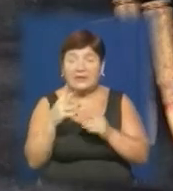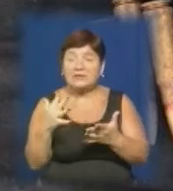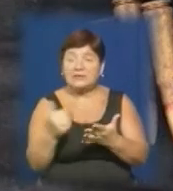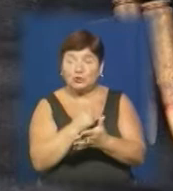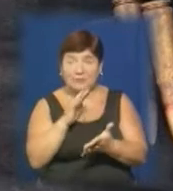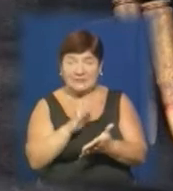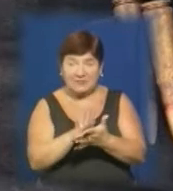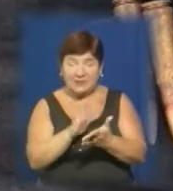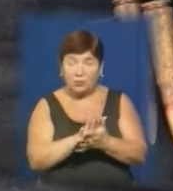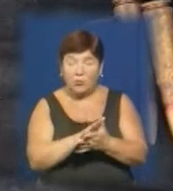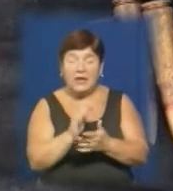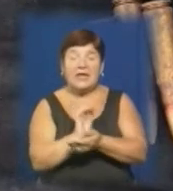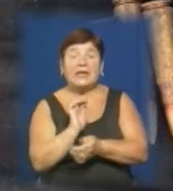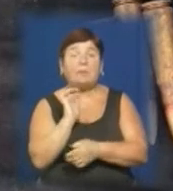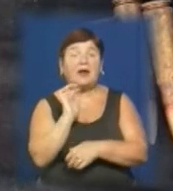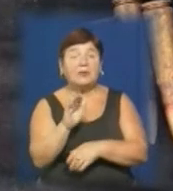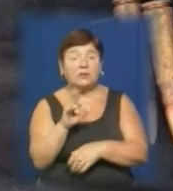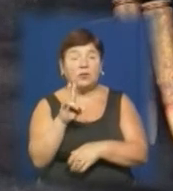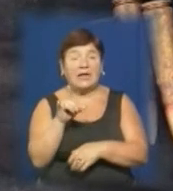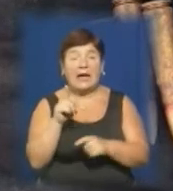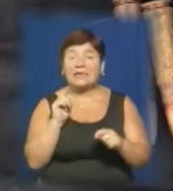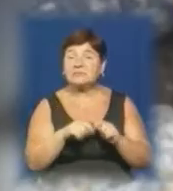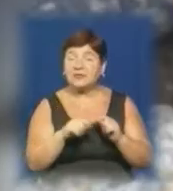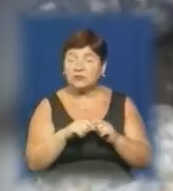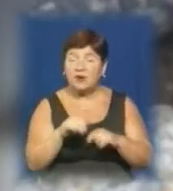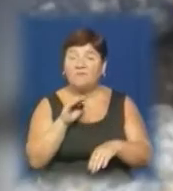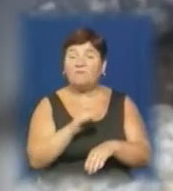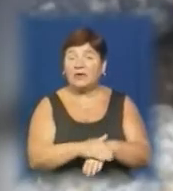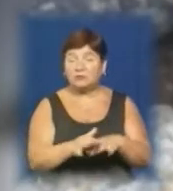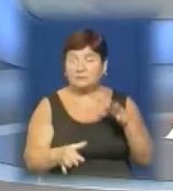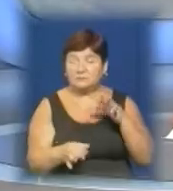Патрони вилучено та направлено на експертизу. За фактом порушено кримінальну справу.